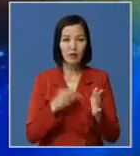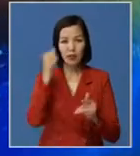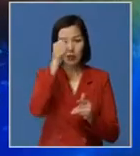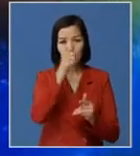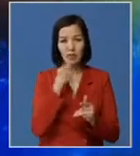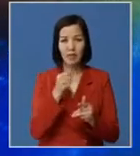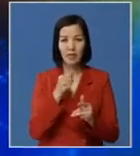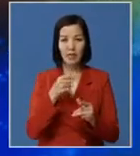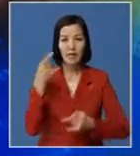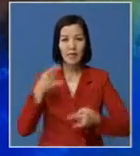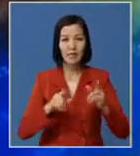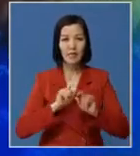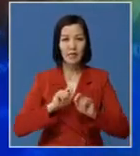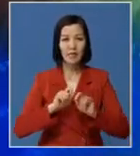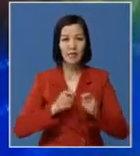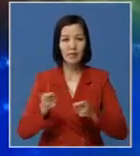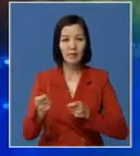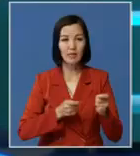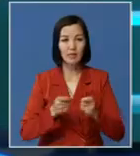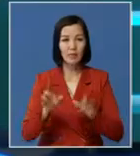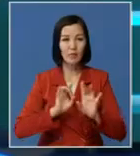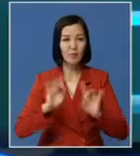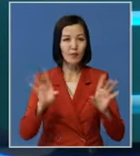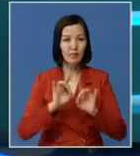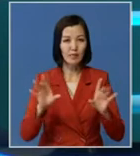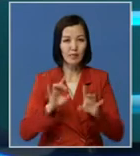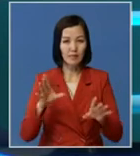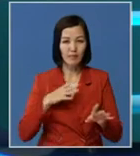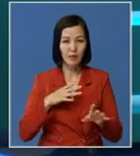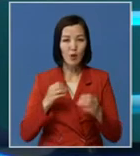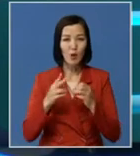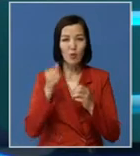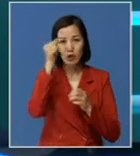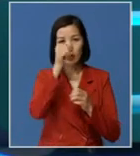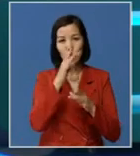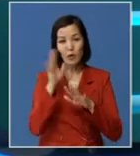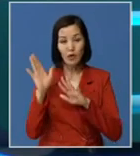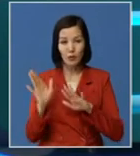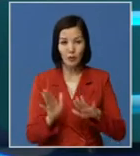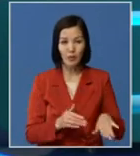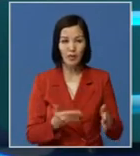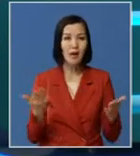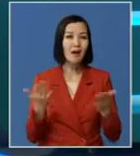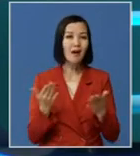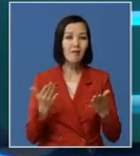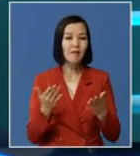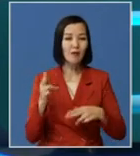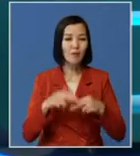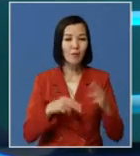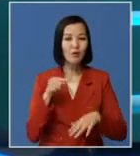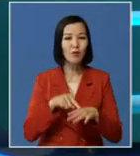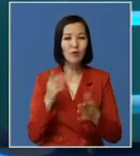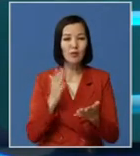2002-2007 жылдары таратып, диктор болып, көрермен көзайымын айналған едіңіз. 12 жыл үзілістен кейін қазір қандай көңіл-күйде